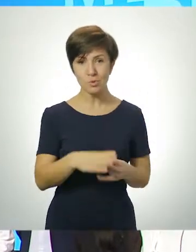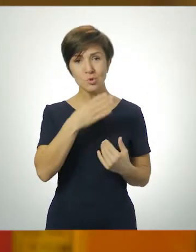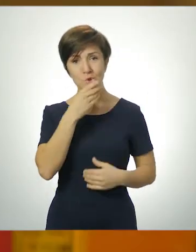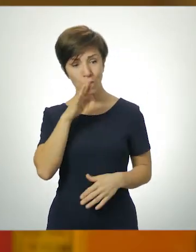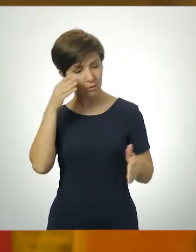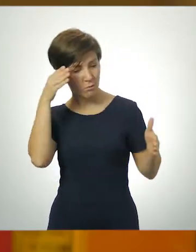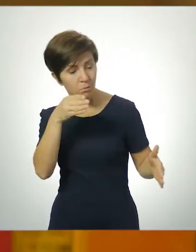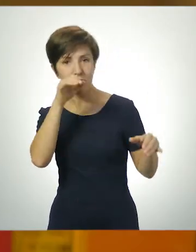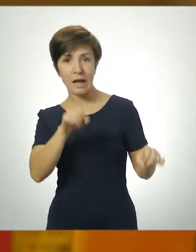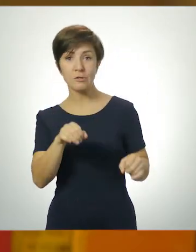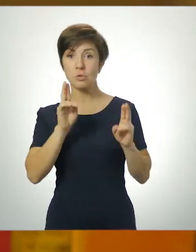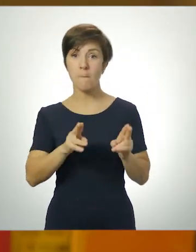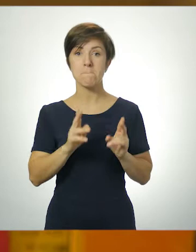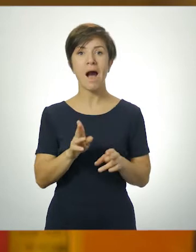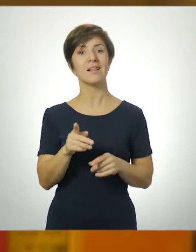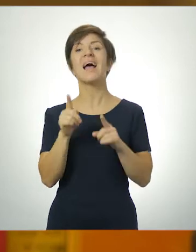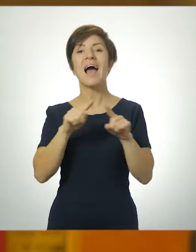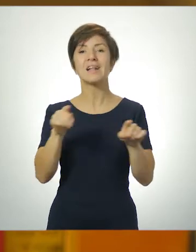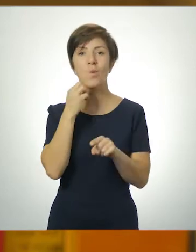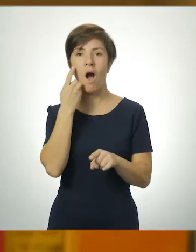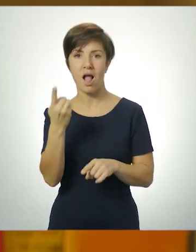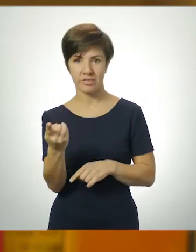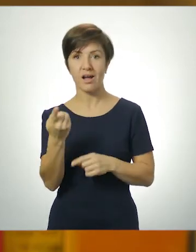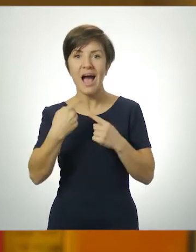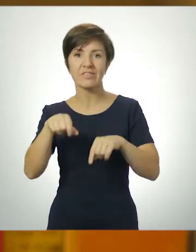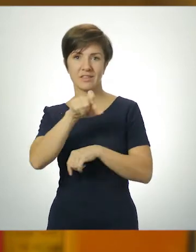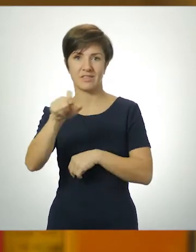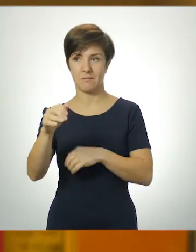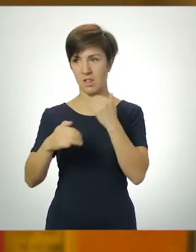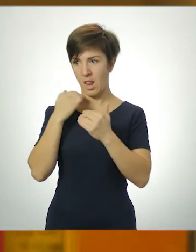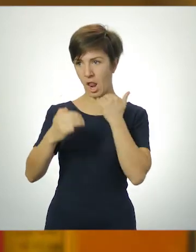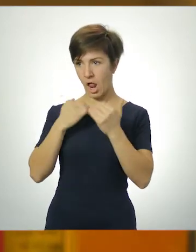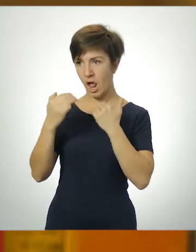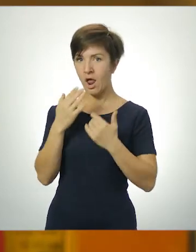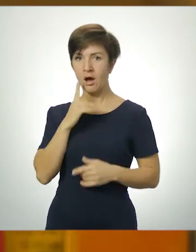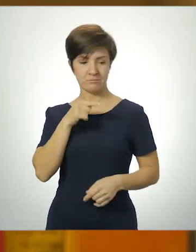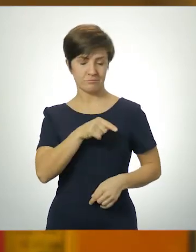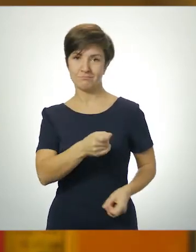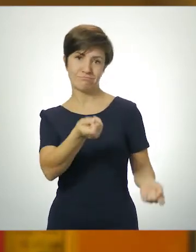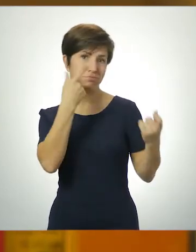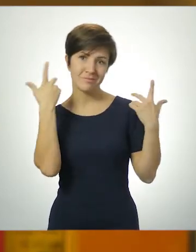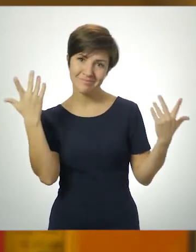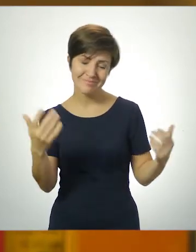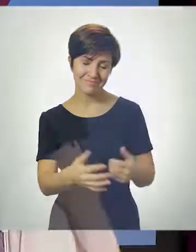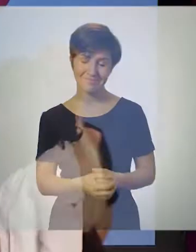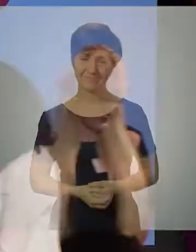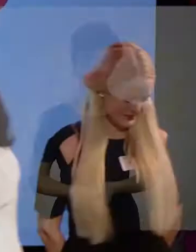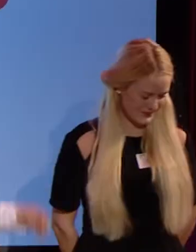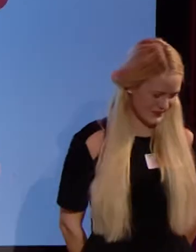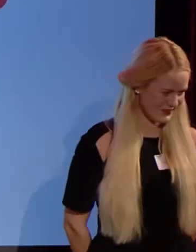schön, dass uns diese Beiträge so im Blog erreicht haben, die sonst während des Jahres ja auch an uns vorübergehen.